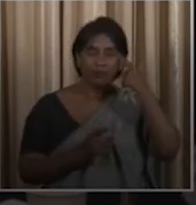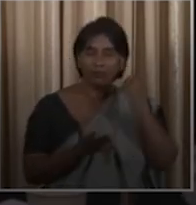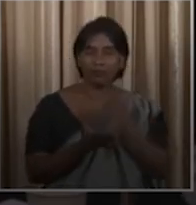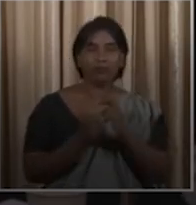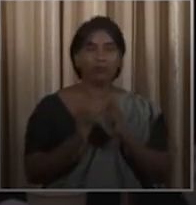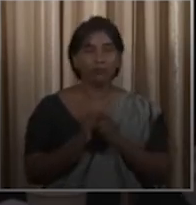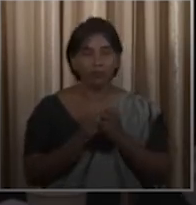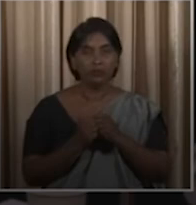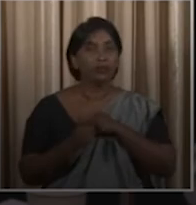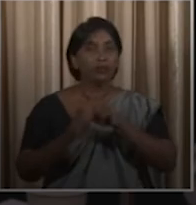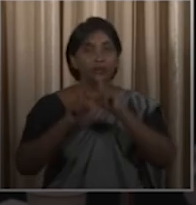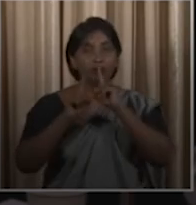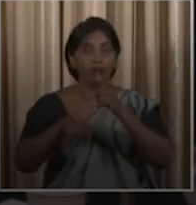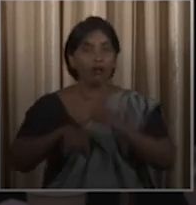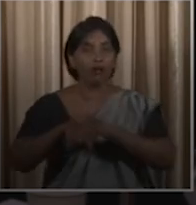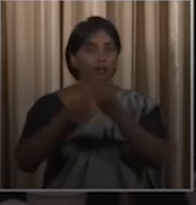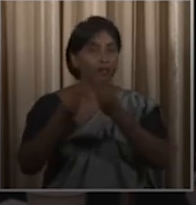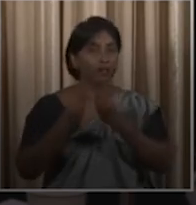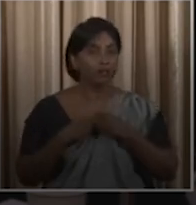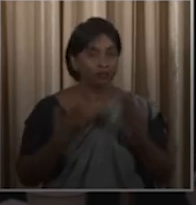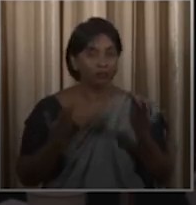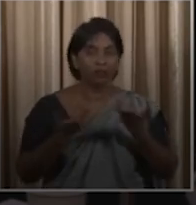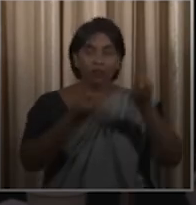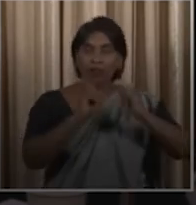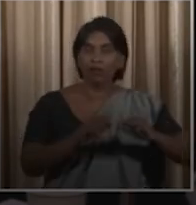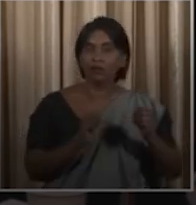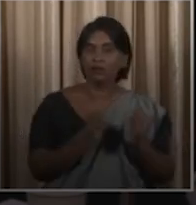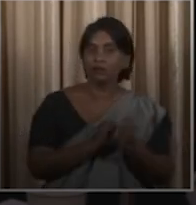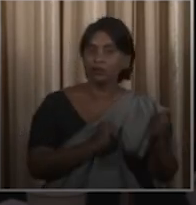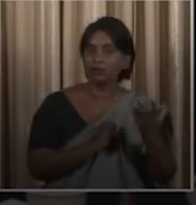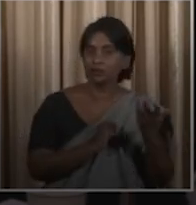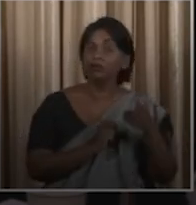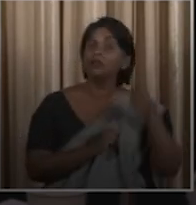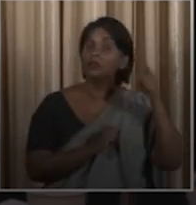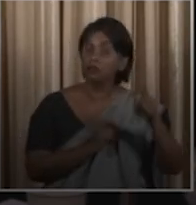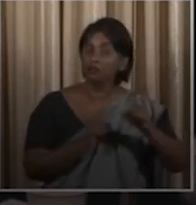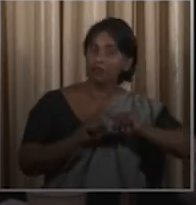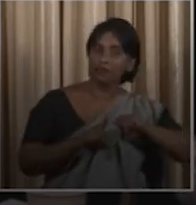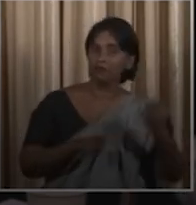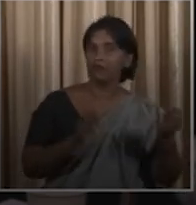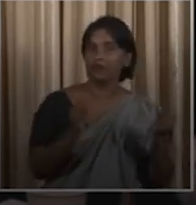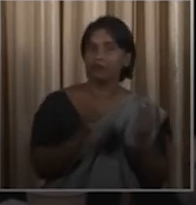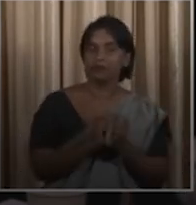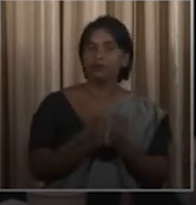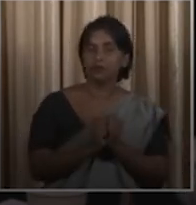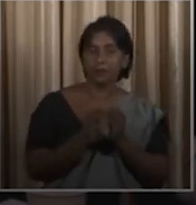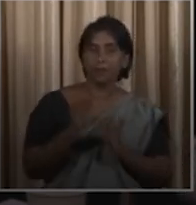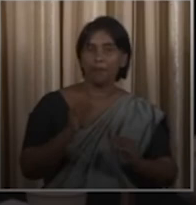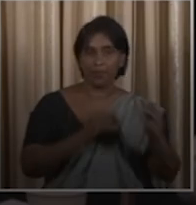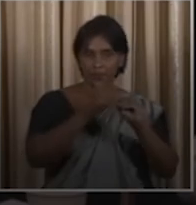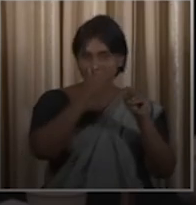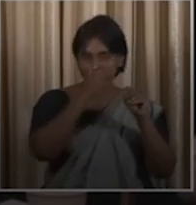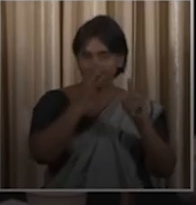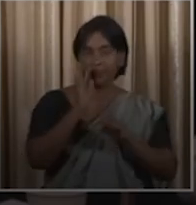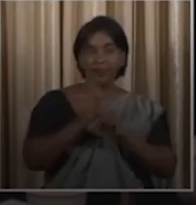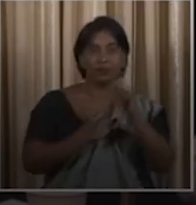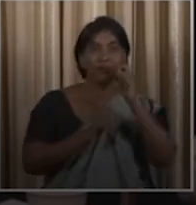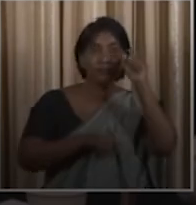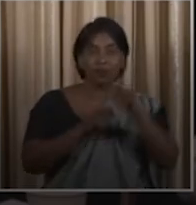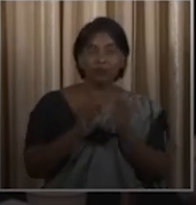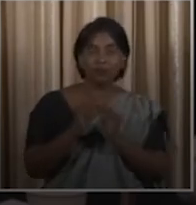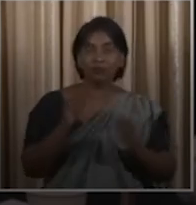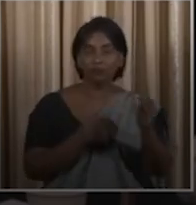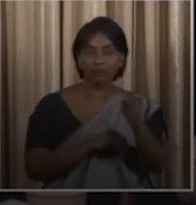අවස්ථාවක් නැත්නම් මොකද්ද සිදුවේ කියන්නේ? ඔවුන් නීත වෙනස් ආකාරයෙන් විකල්ප තෝරනවා. එදා උතුරේ ජනතාවට තිබුණු විකල්පය මොකද්ද? LTD